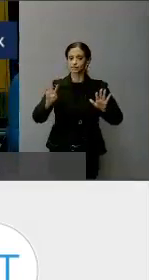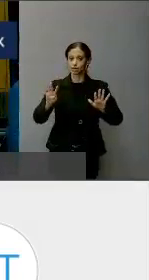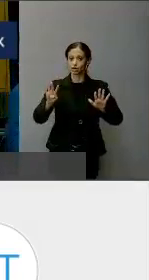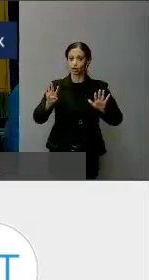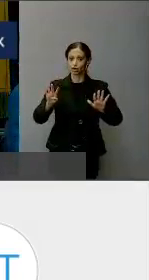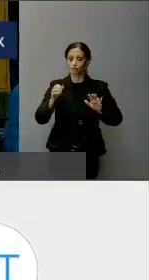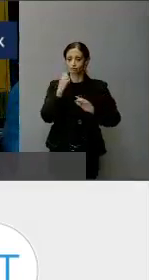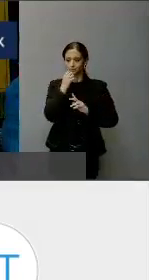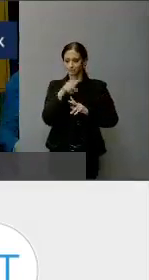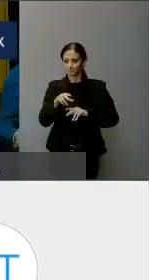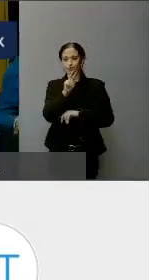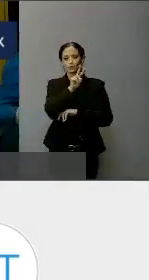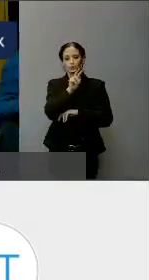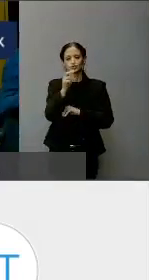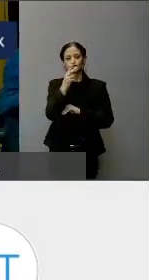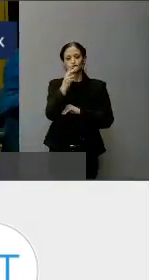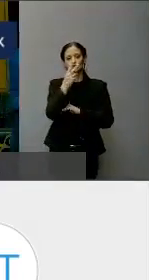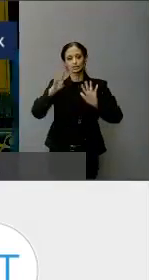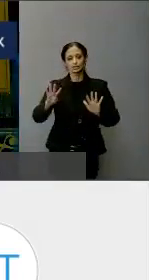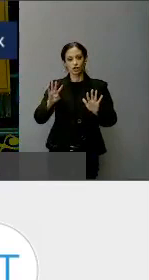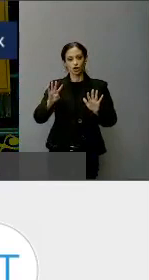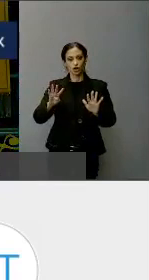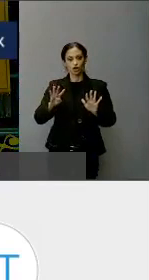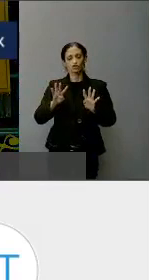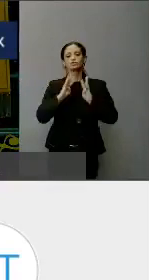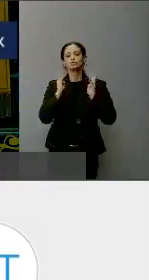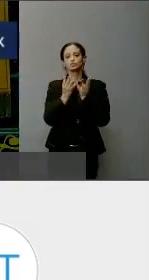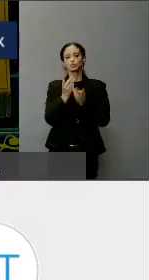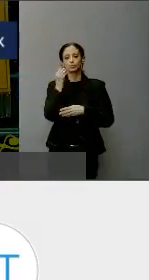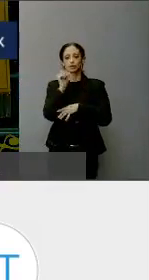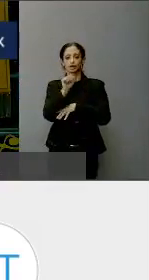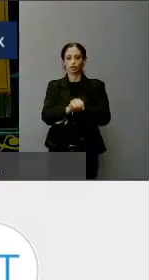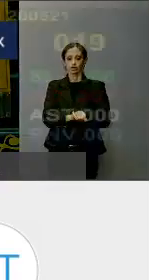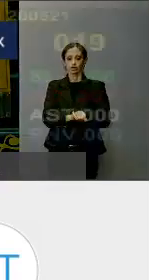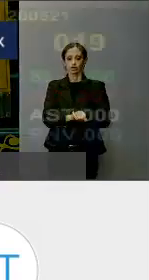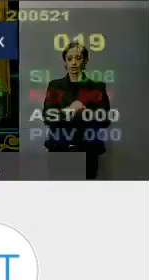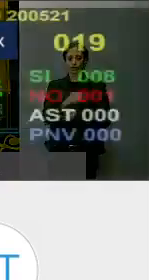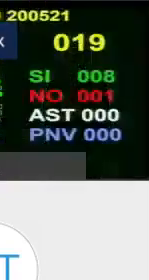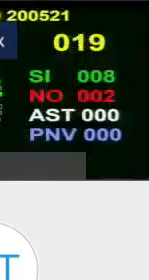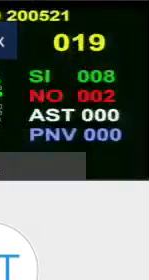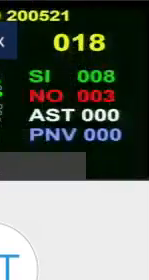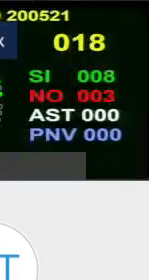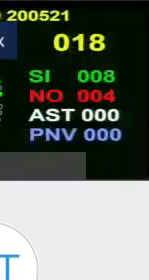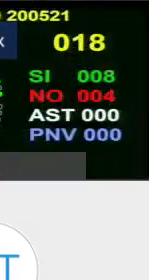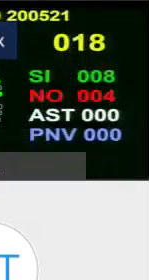229 ovviamente il parere della giunta è contrario si vota